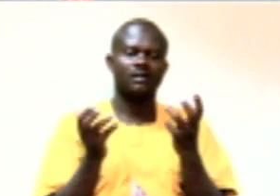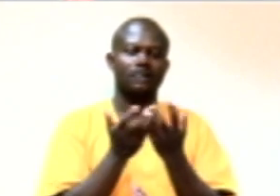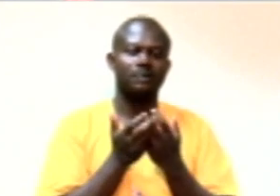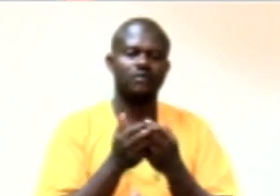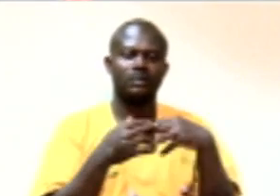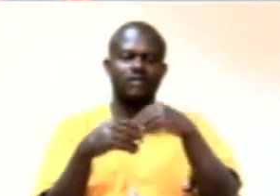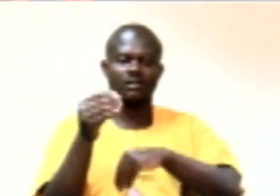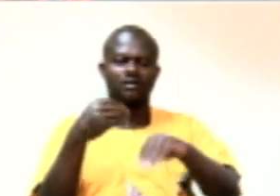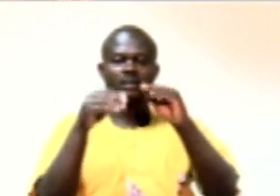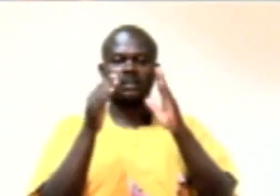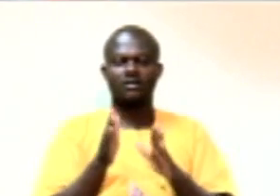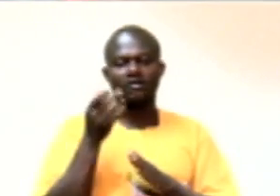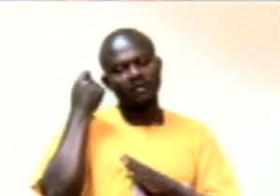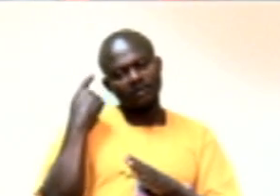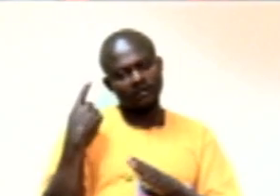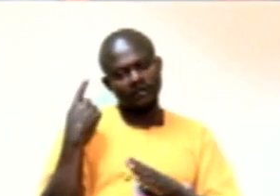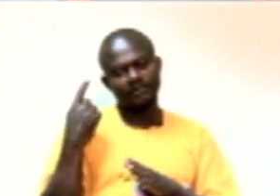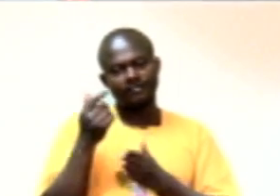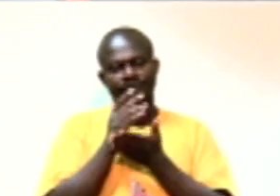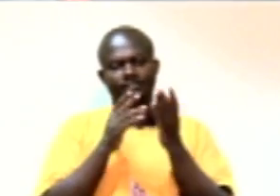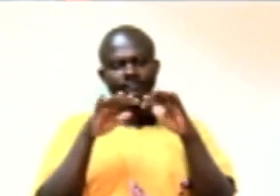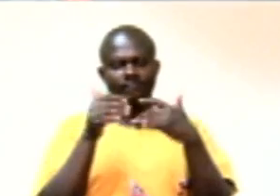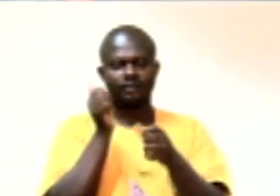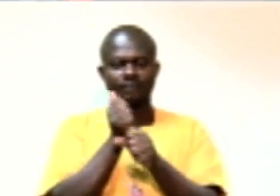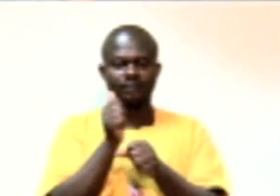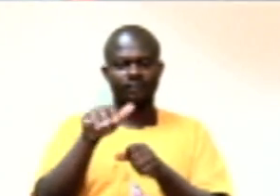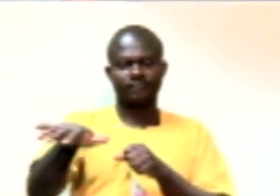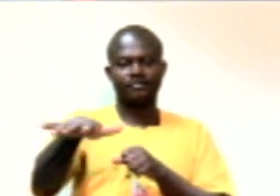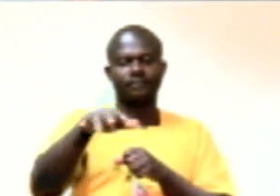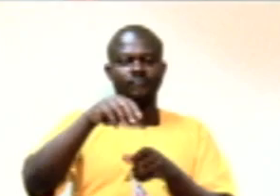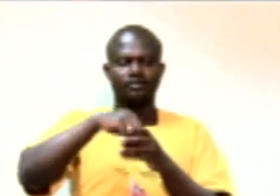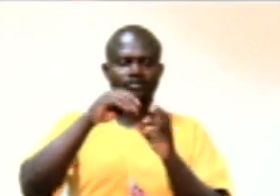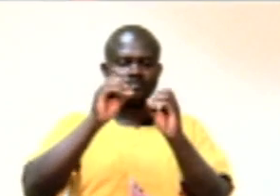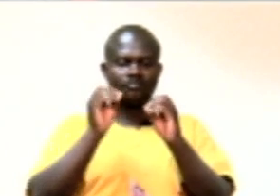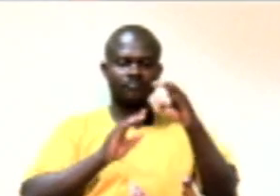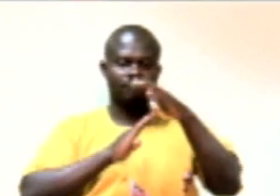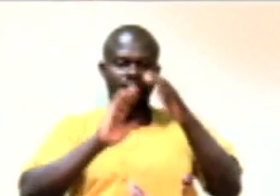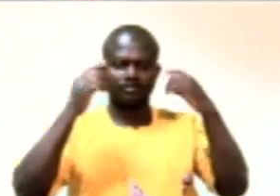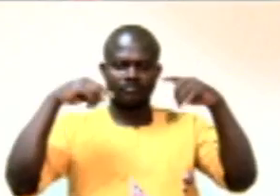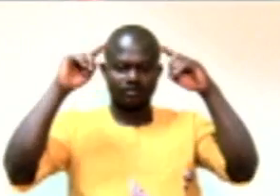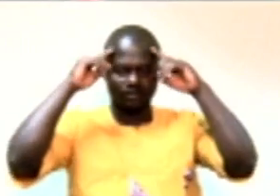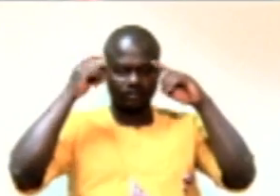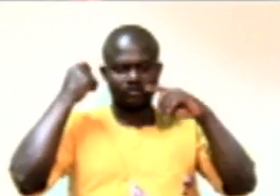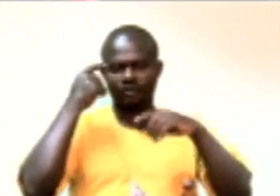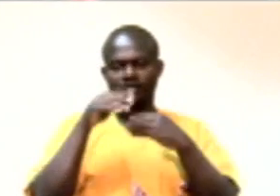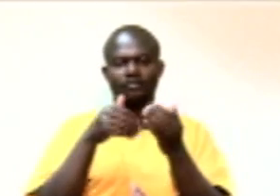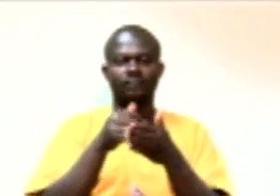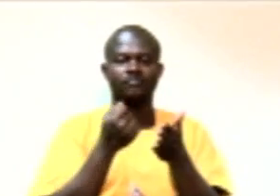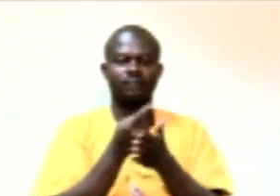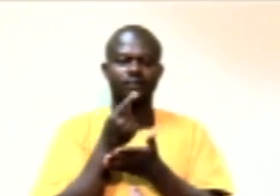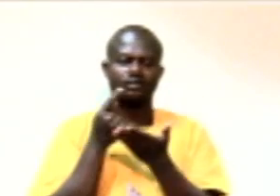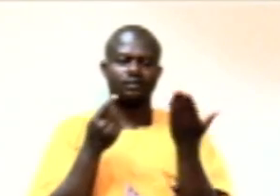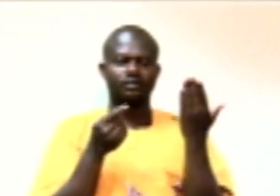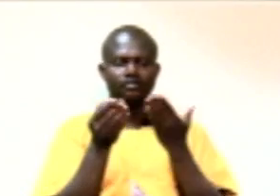n'amasoko. Turabona ko ku kigero kinini biracyakorerwa kuri icyicaro gikuru cya kaminuza, bityo bigatuma rero